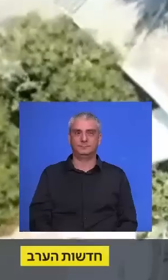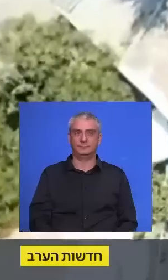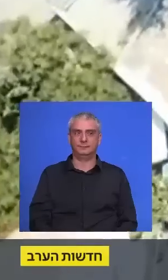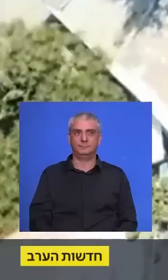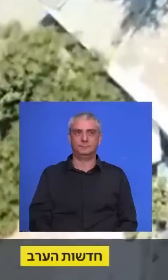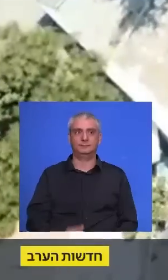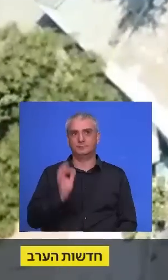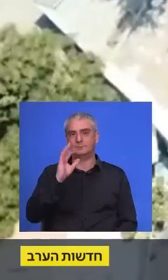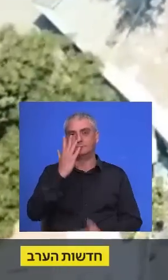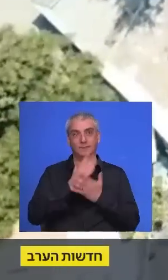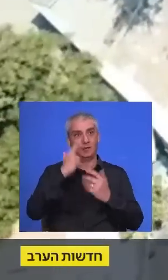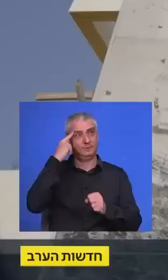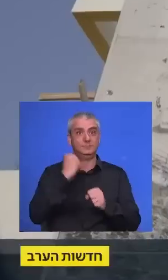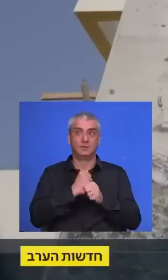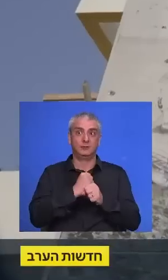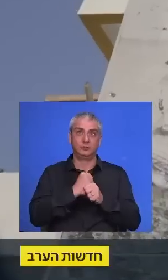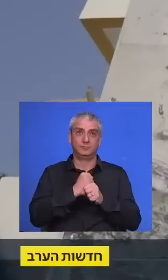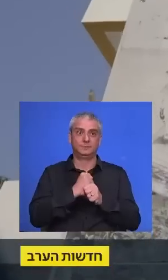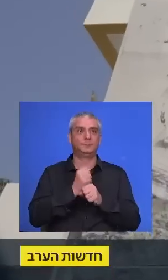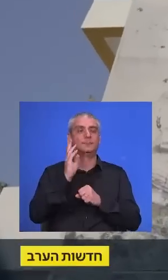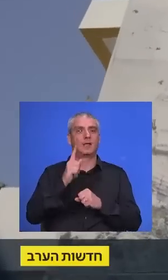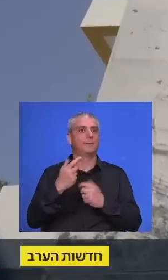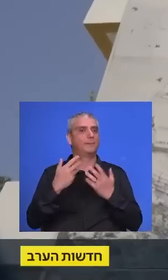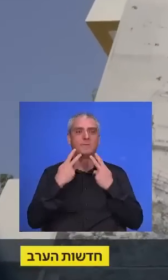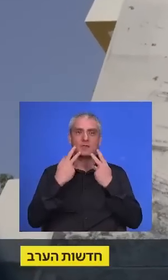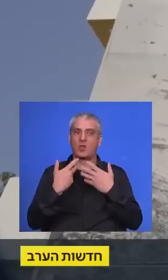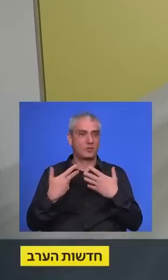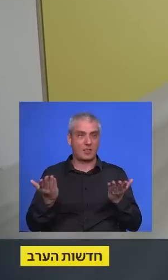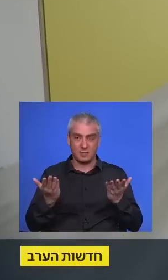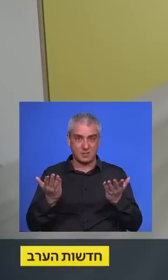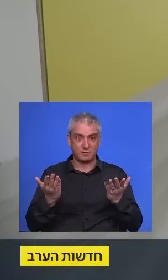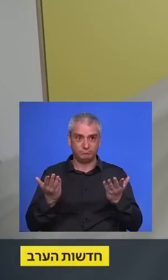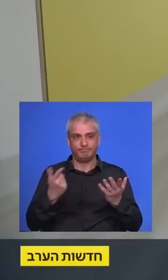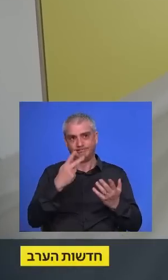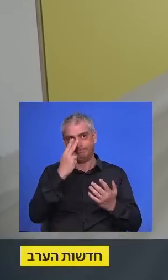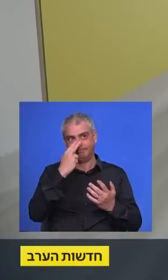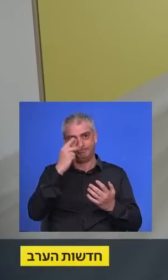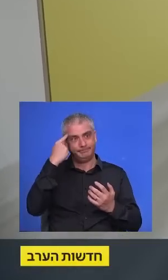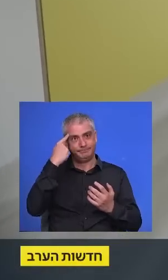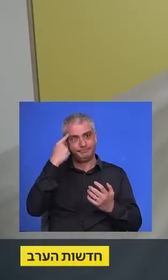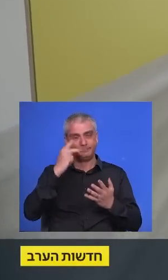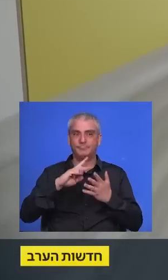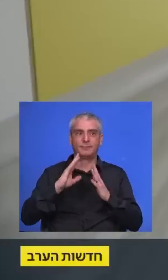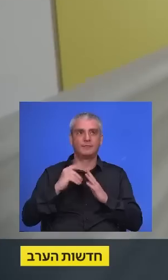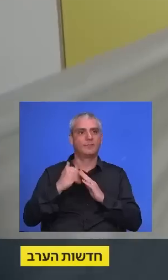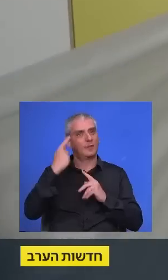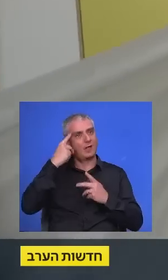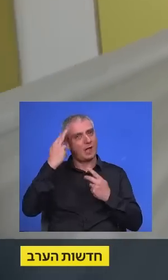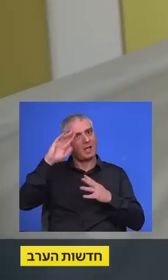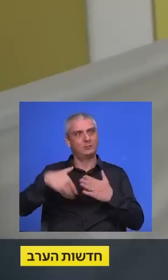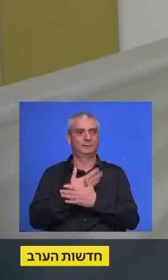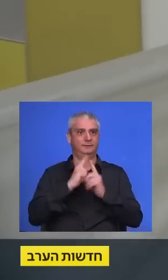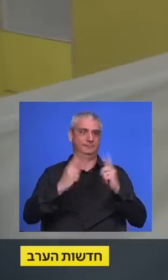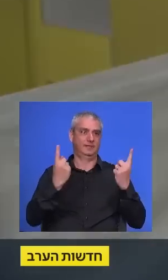ובכל זאת יש כאלו שמתעקשים. גם בהיעדר פתרונות ממוסדים, הם מנסים לחשוב ממש מחוץ לקופסה. זה